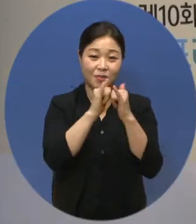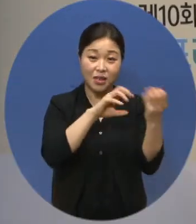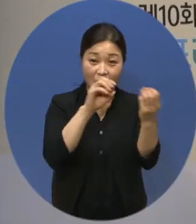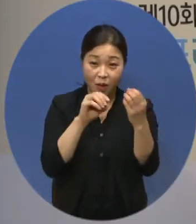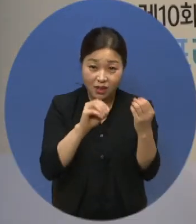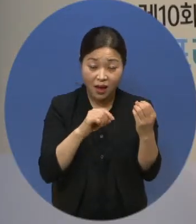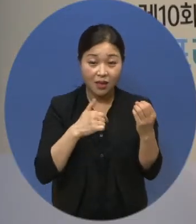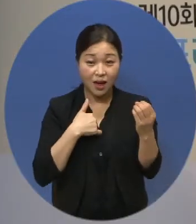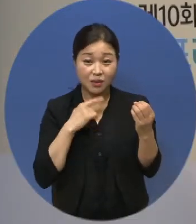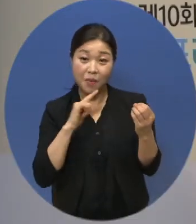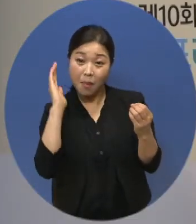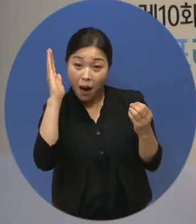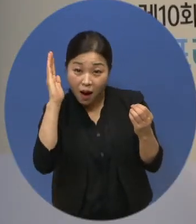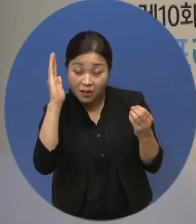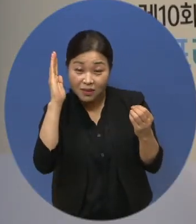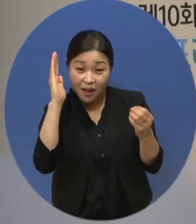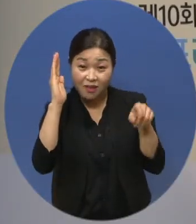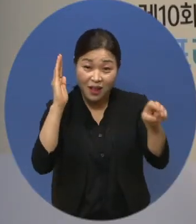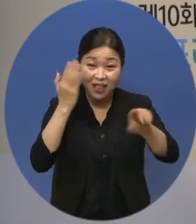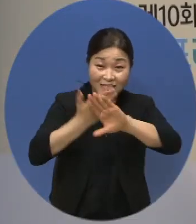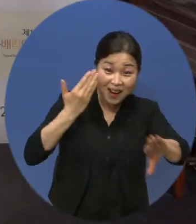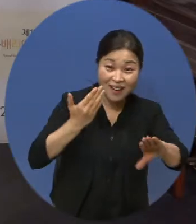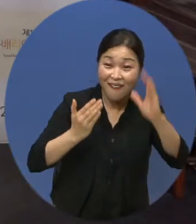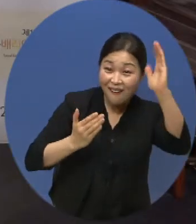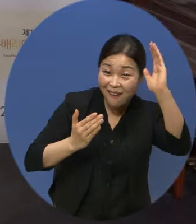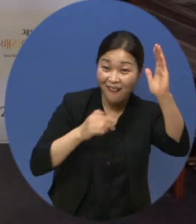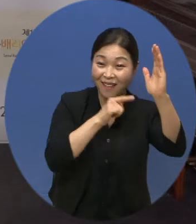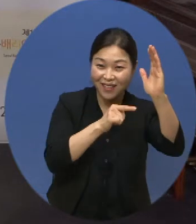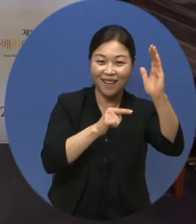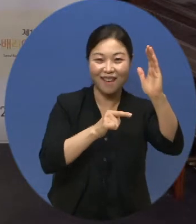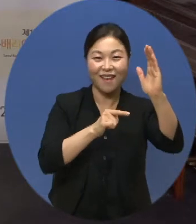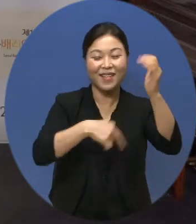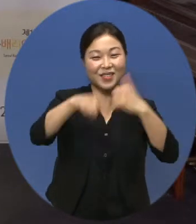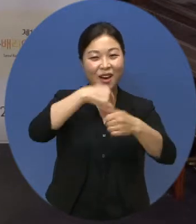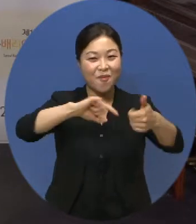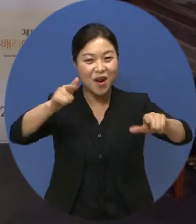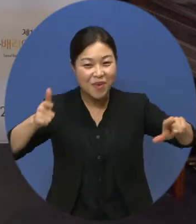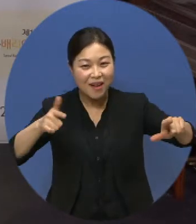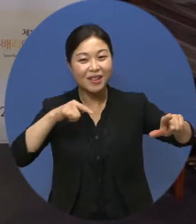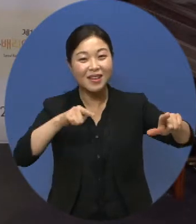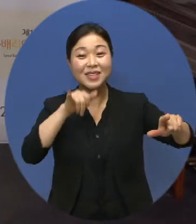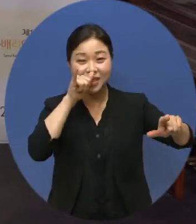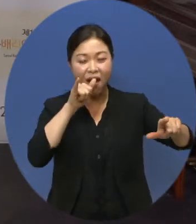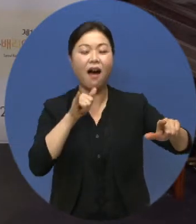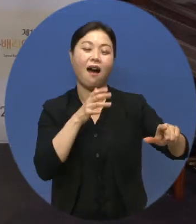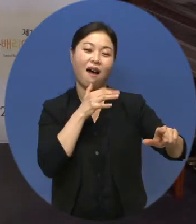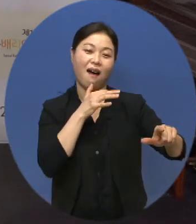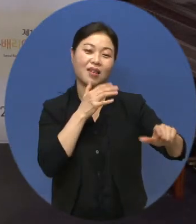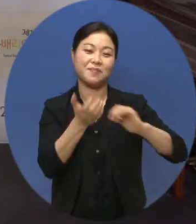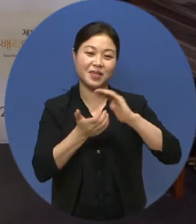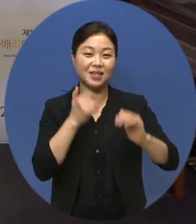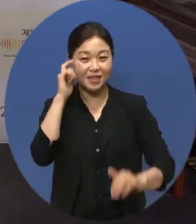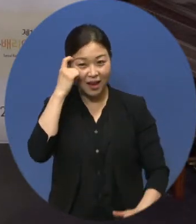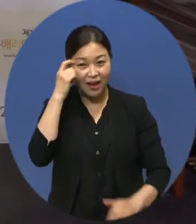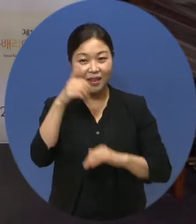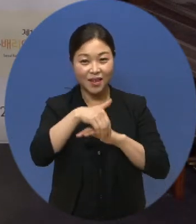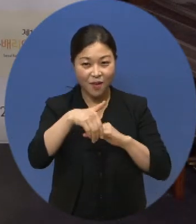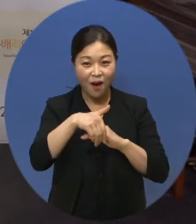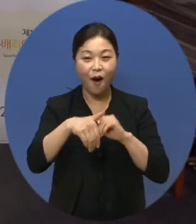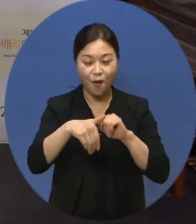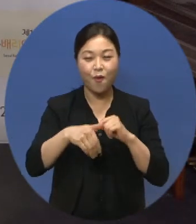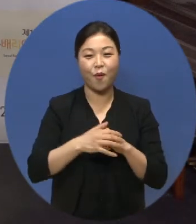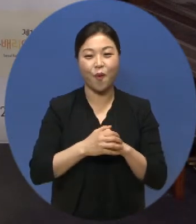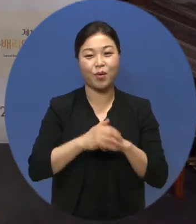나는 이런 얘기를 하는데 쟤는 다르게 듣고 있고 뭐 이런 상황이 많이 발생하는데 그거를 또 염두에 두고 장면을